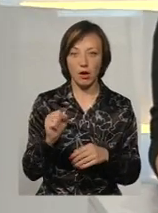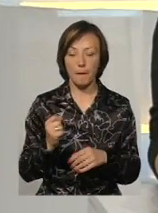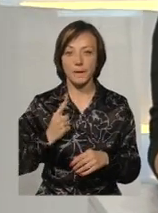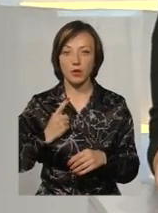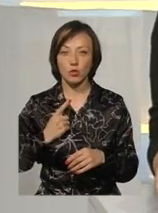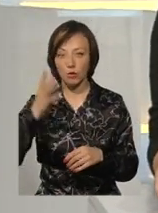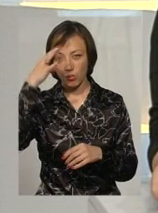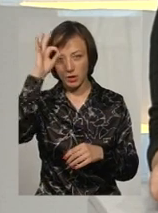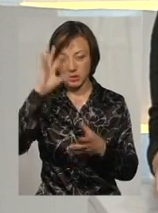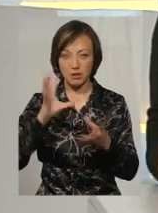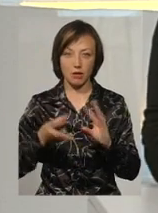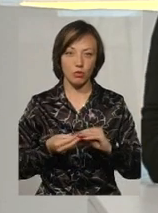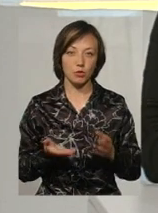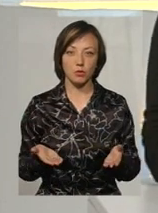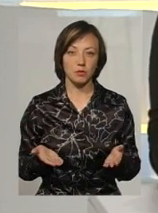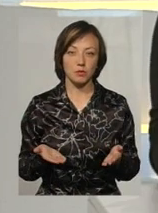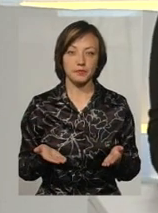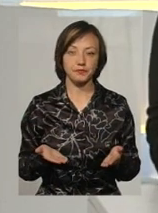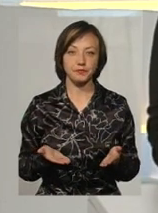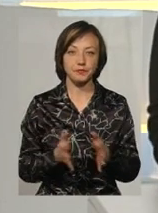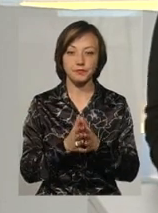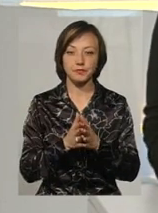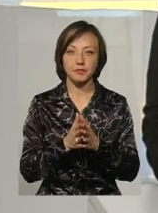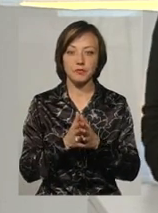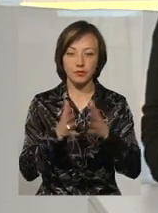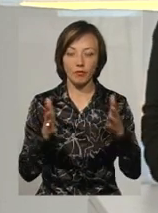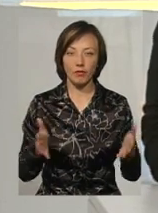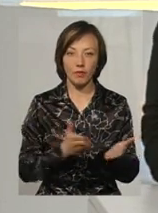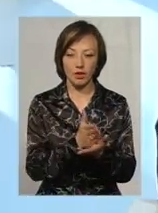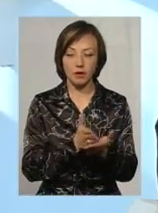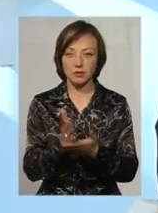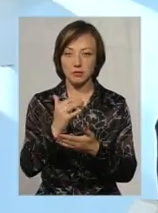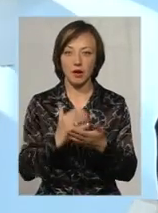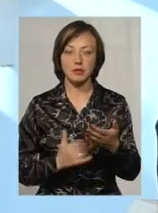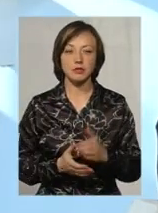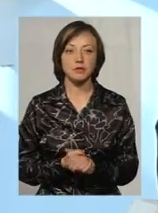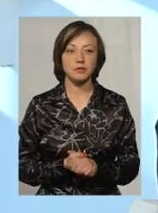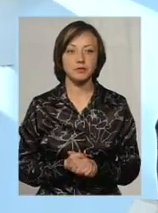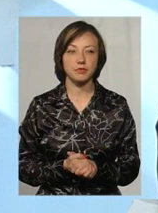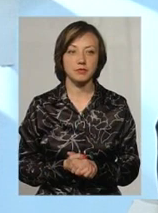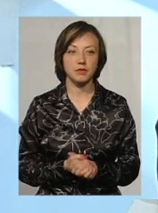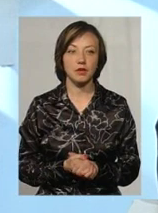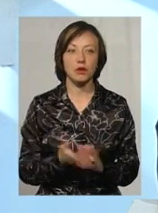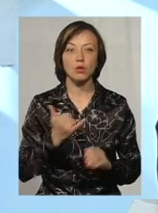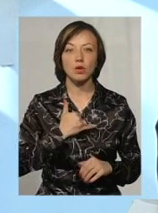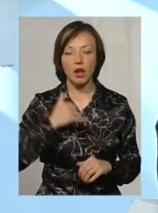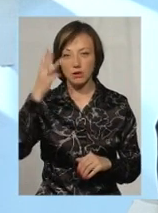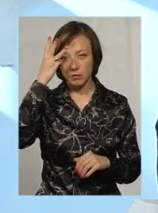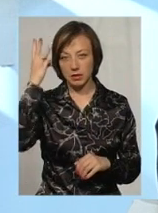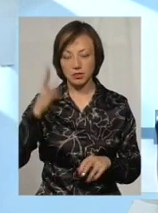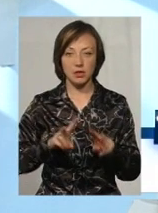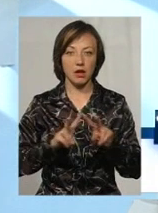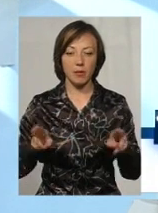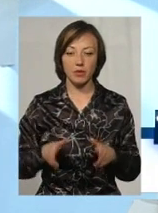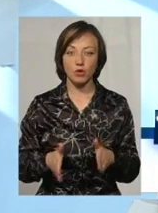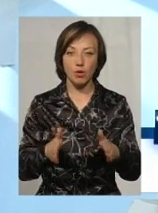патрульна поліція загалом, ну… Більш широкий спектр, напевно. Ви розумієте, у нас в Хмельницькому теж є дорога, аналогічна траса,